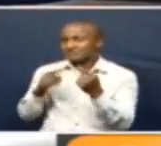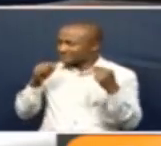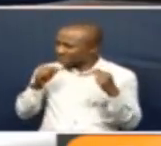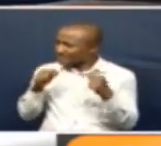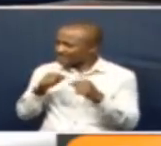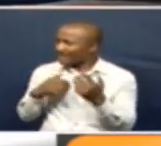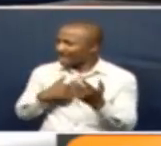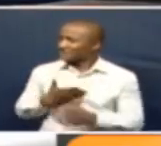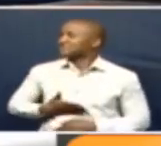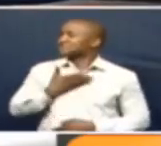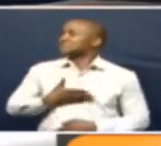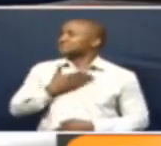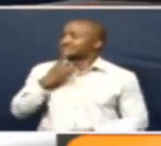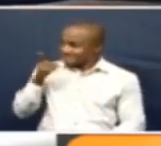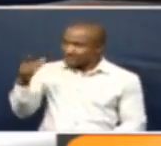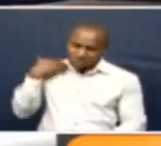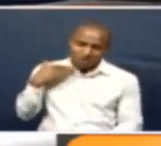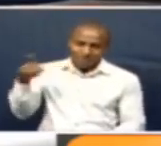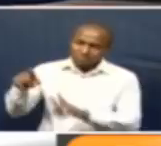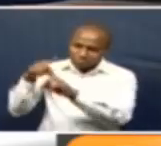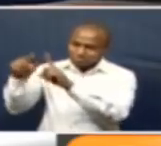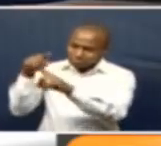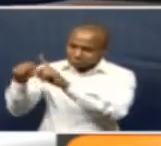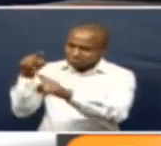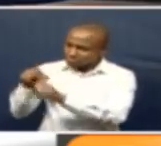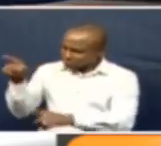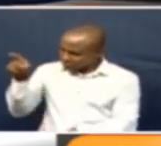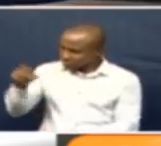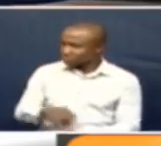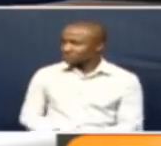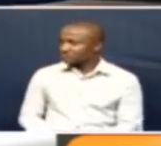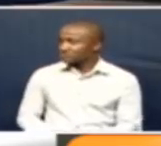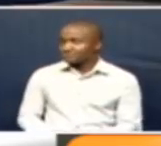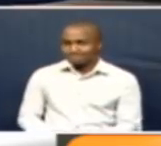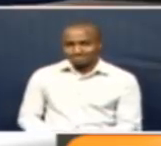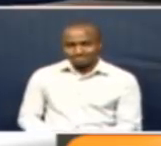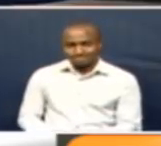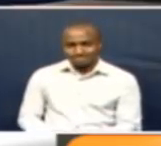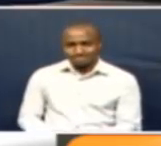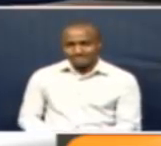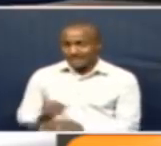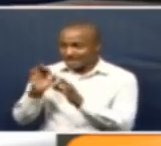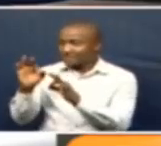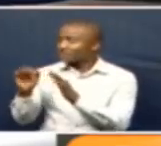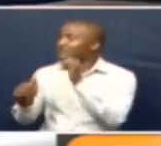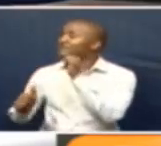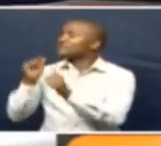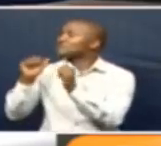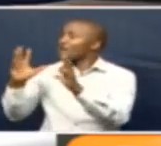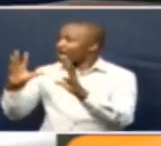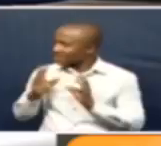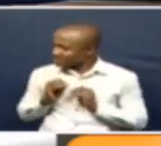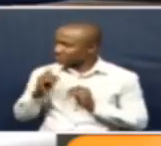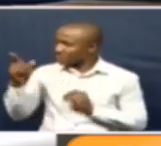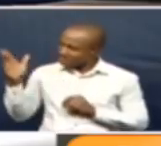bado wana hasira wakisema, lakini nyinyi mlikuwa mnaua, mlikuwa mnaiba. So kwa society ambao wamekataa ku accept watu ambao